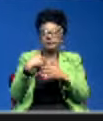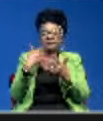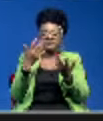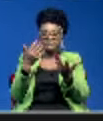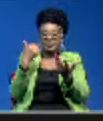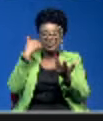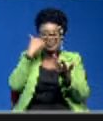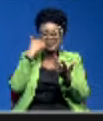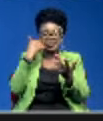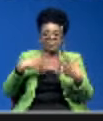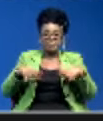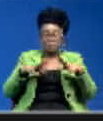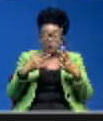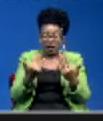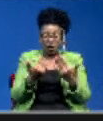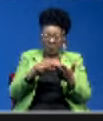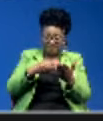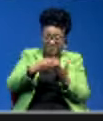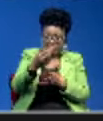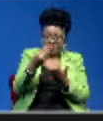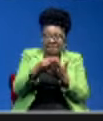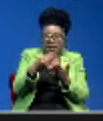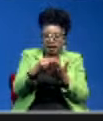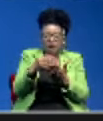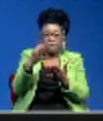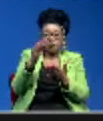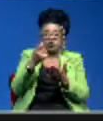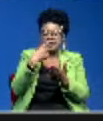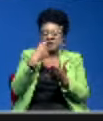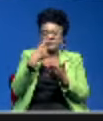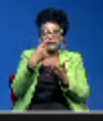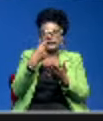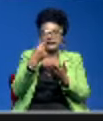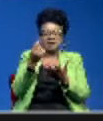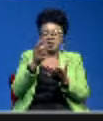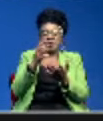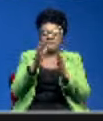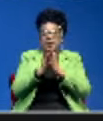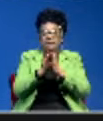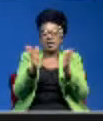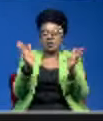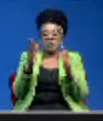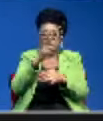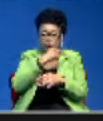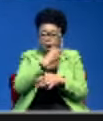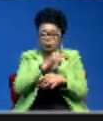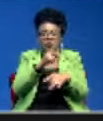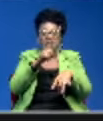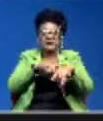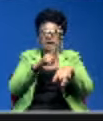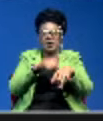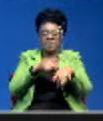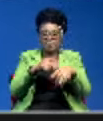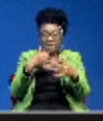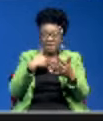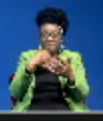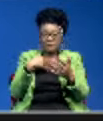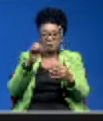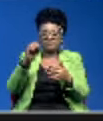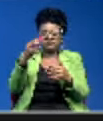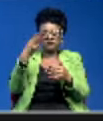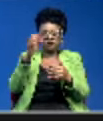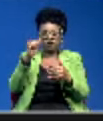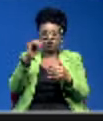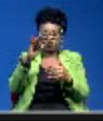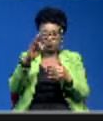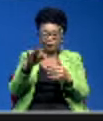Lazimika kuingia mifukoni mwao ili kupata matibabu katika hospitali za umma. Hii ni baada ya mfumo mpya wa afya wa SHIF kukosa kufanya